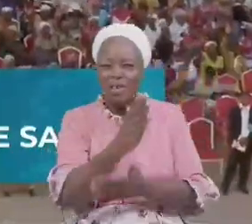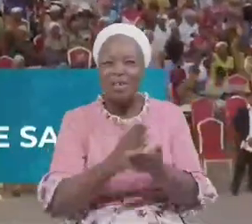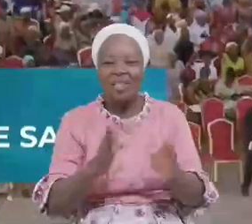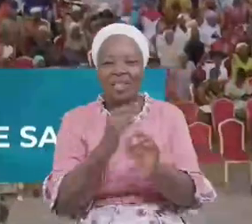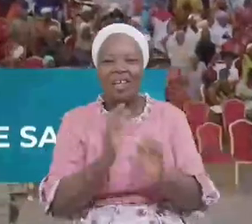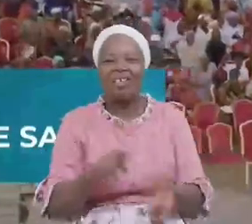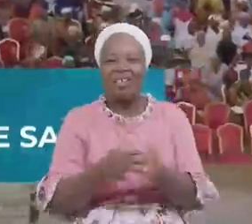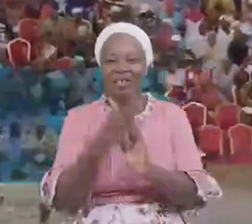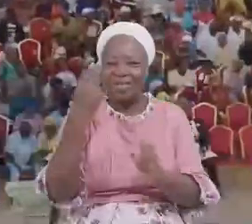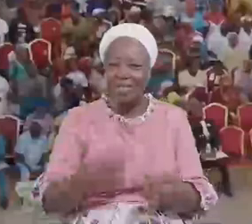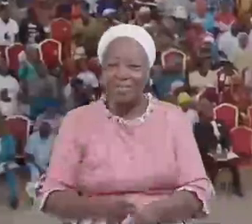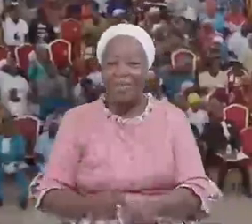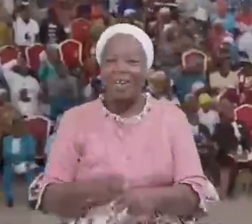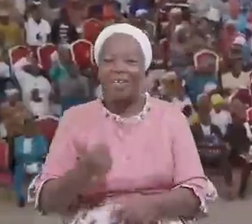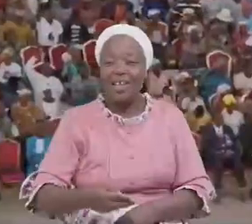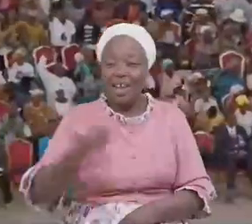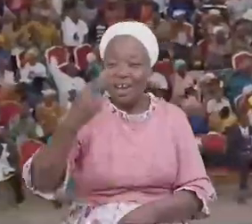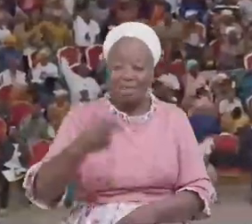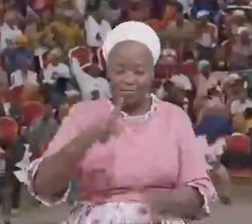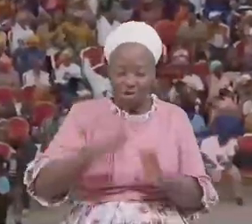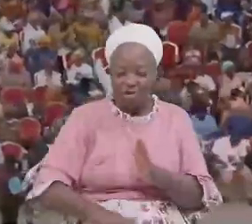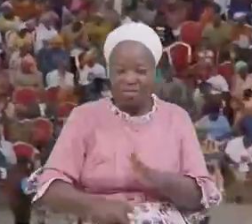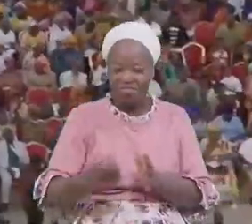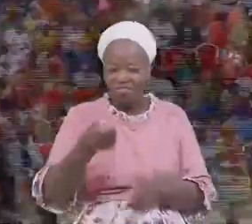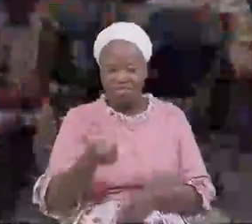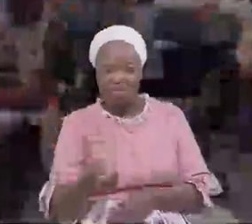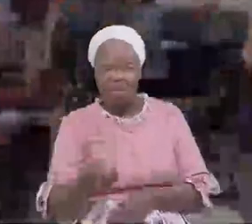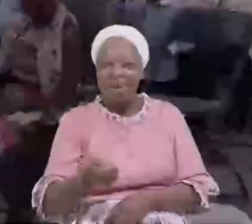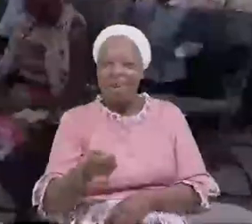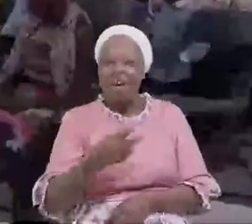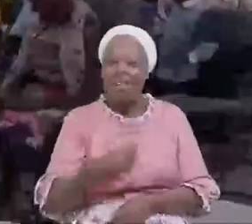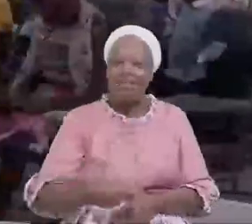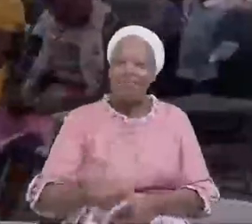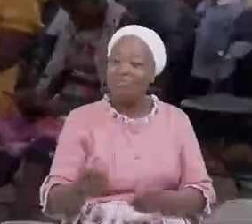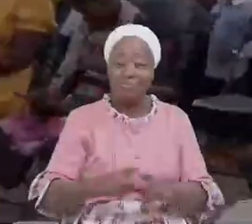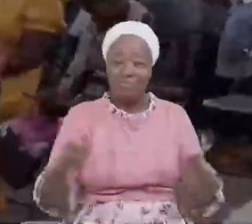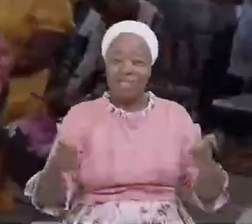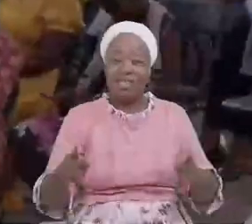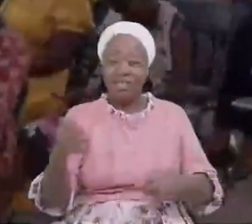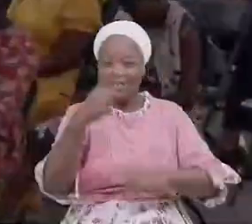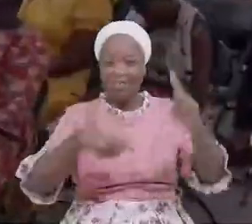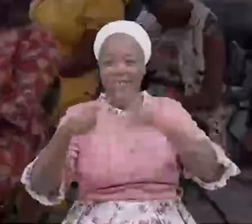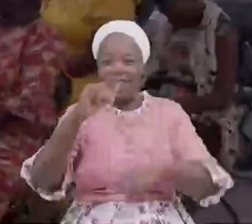petits. Les grands et les petits. Les jeunes et les petits. Je serai participant ce soir.